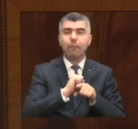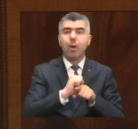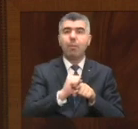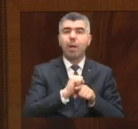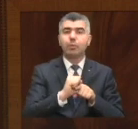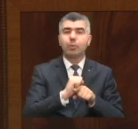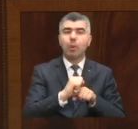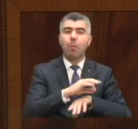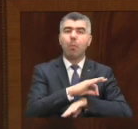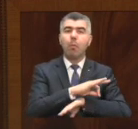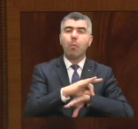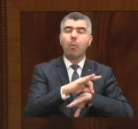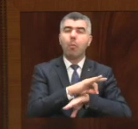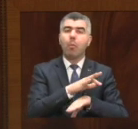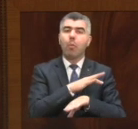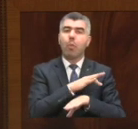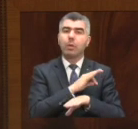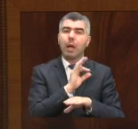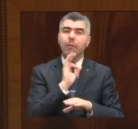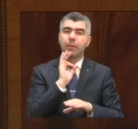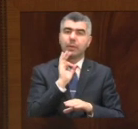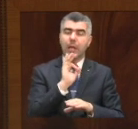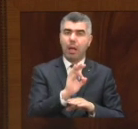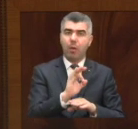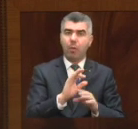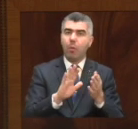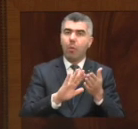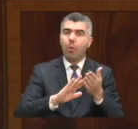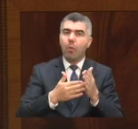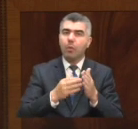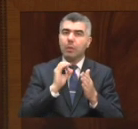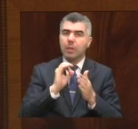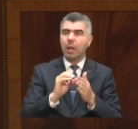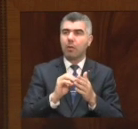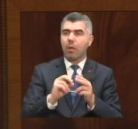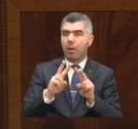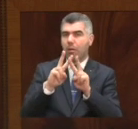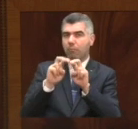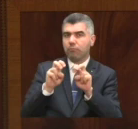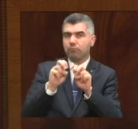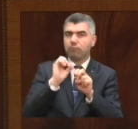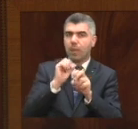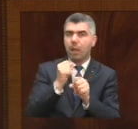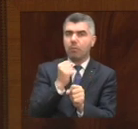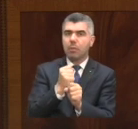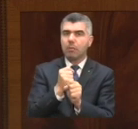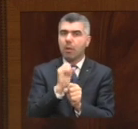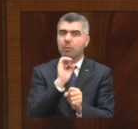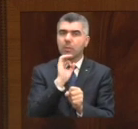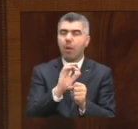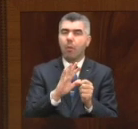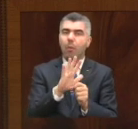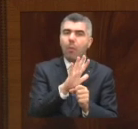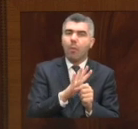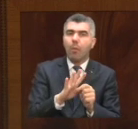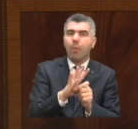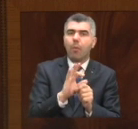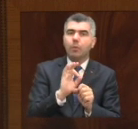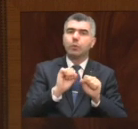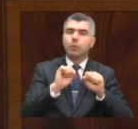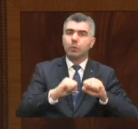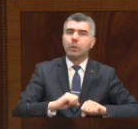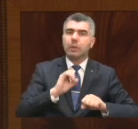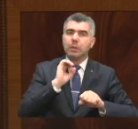الحضاريه حتى اصبحت المتملكه لادوات تحليل ورصد الديناميه المجاليه المحليه والجهويه واستجابه